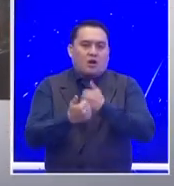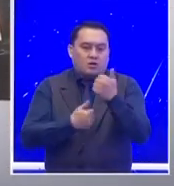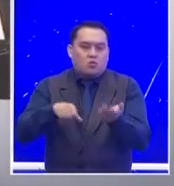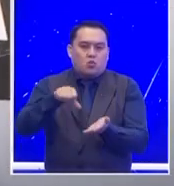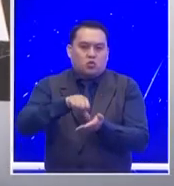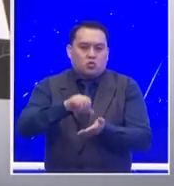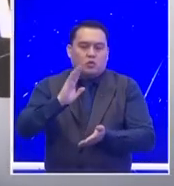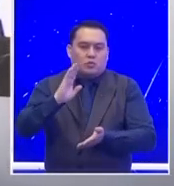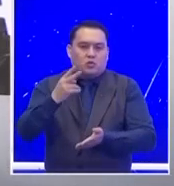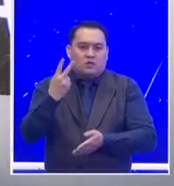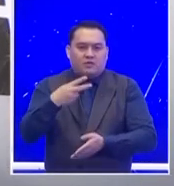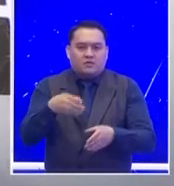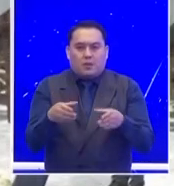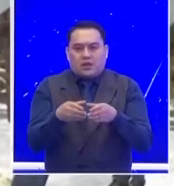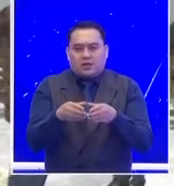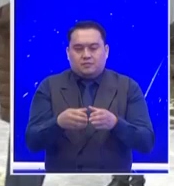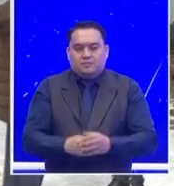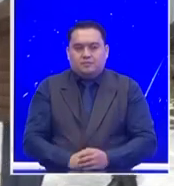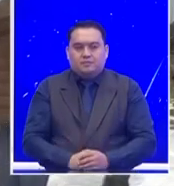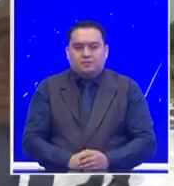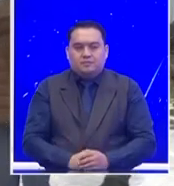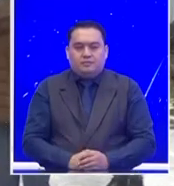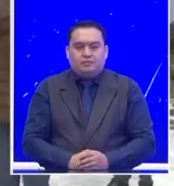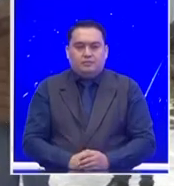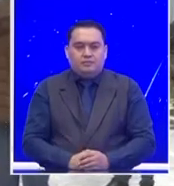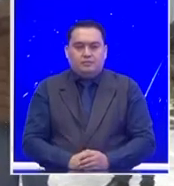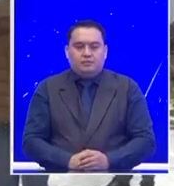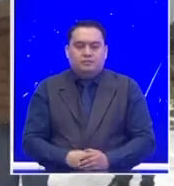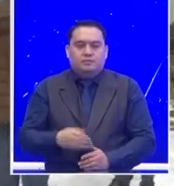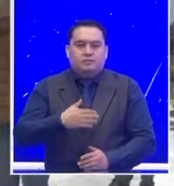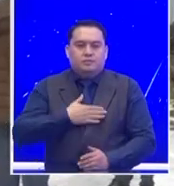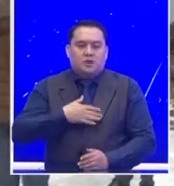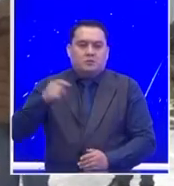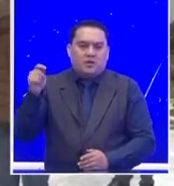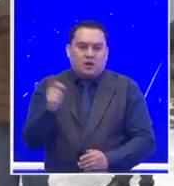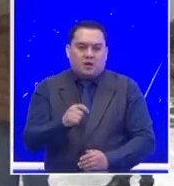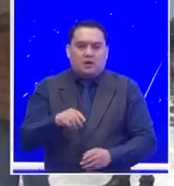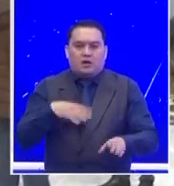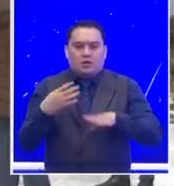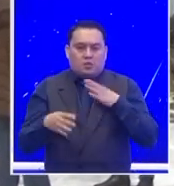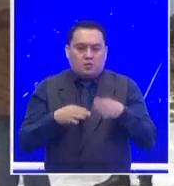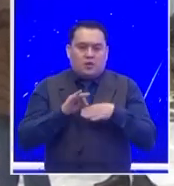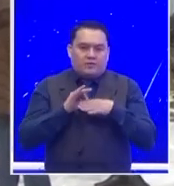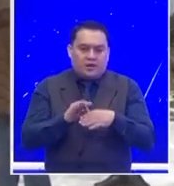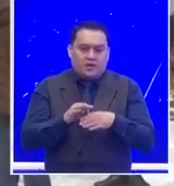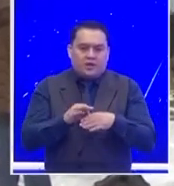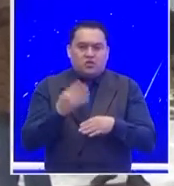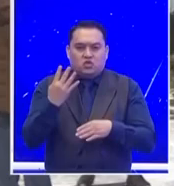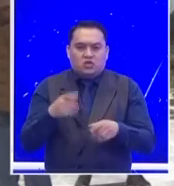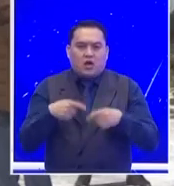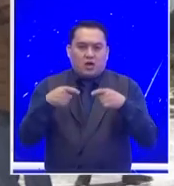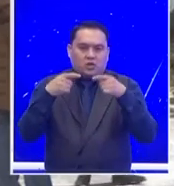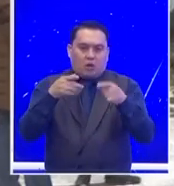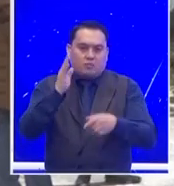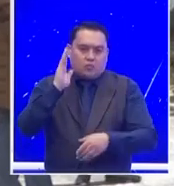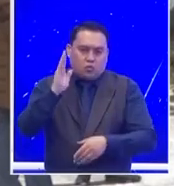примут участие еще 20 команд. Мы вот сейчас как раз приехали готовиться к соревнованиям. То есть также будет в этом году 4 этапа. Ну, я